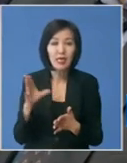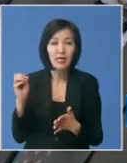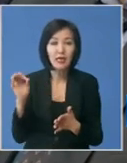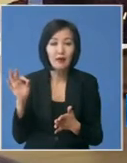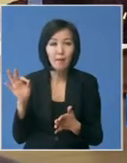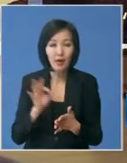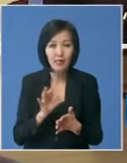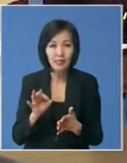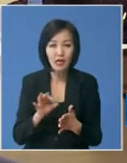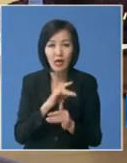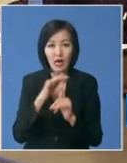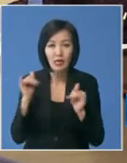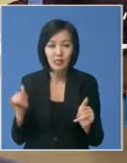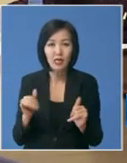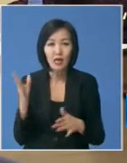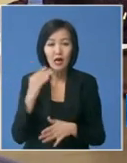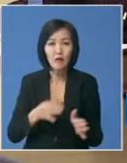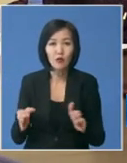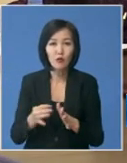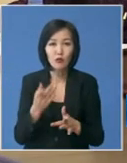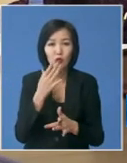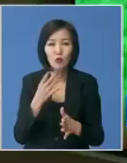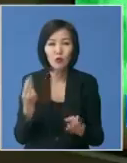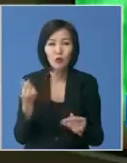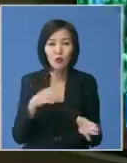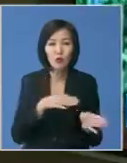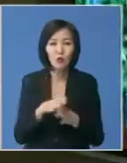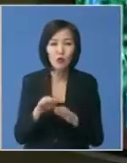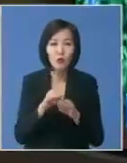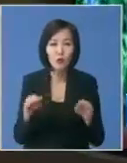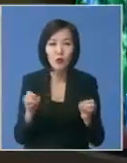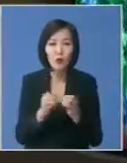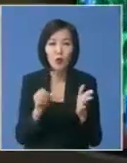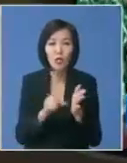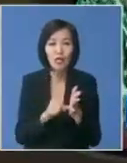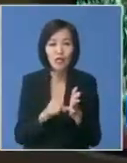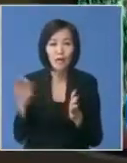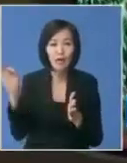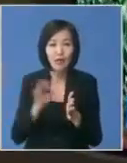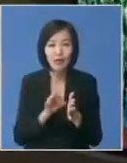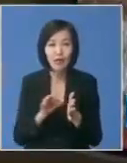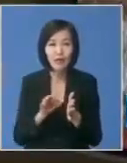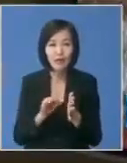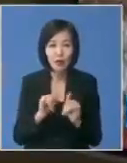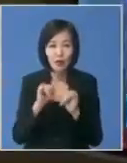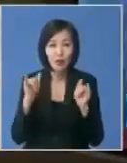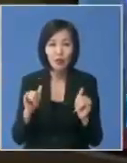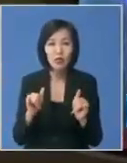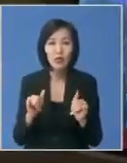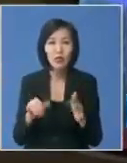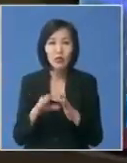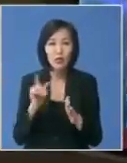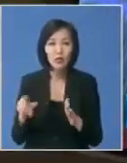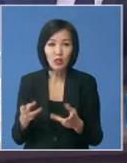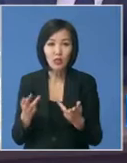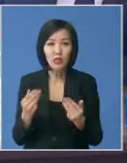жылда Алматы облысының ұлттық бюджетті толықтыру көрсеткіші 16% дейін өскен. Мұны мәжіліс депутаттары да растап отыр. Сондай-ақ облыс басшысы